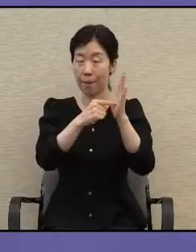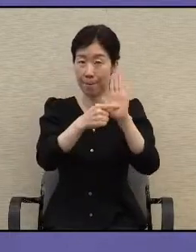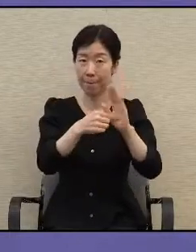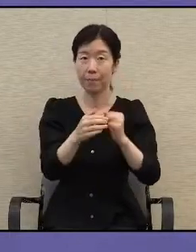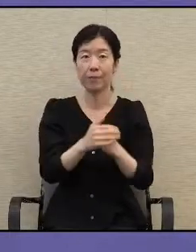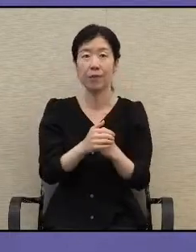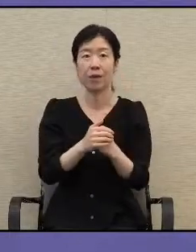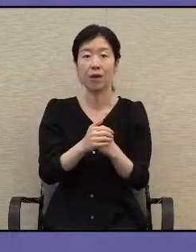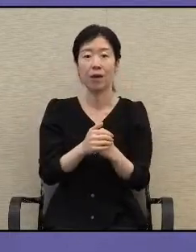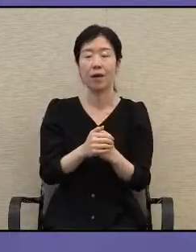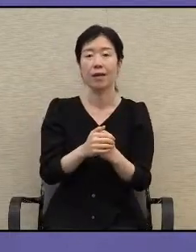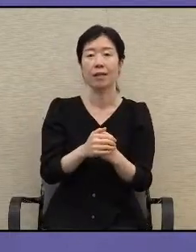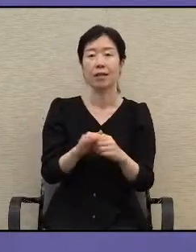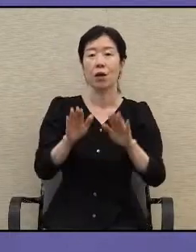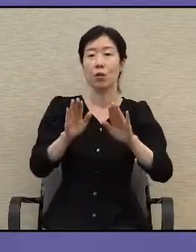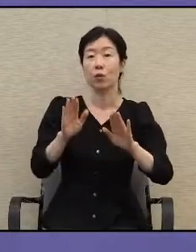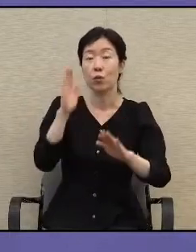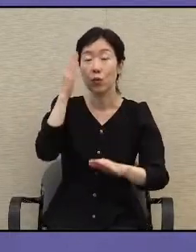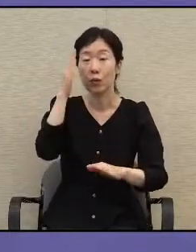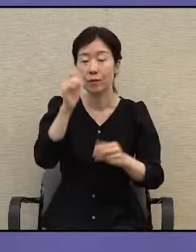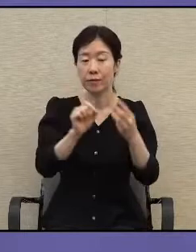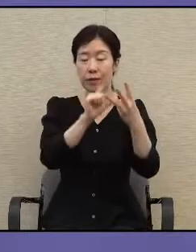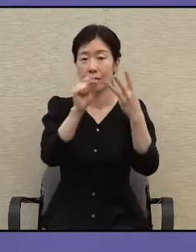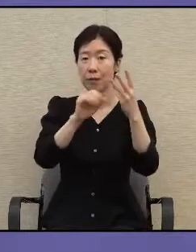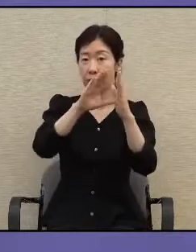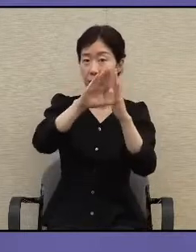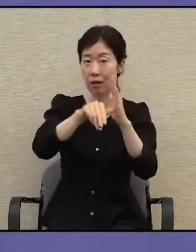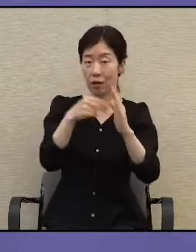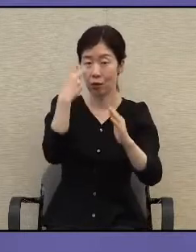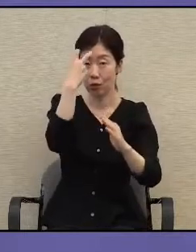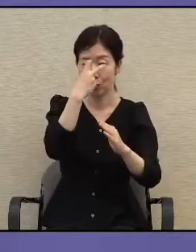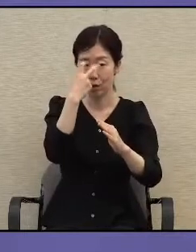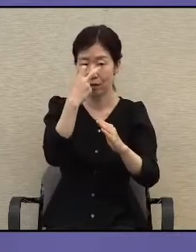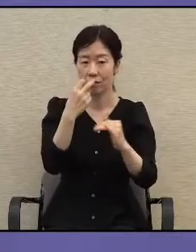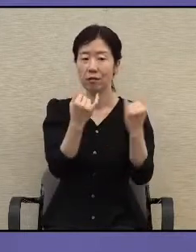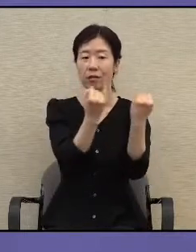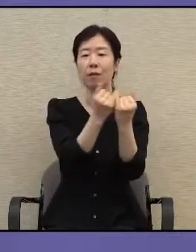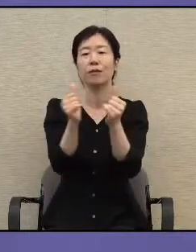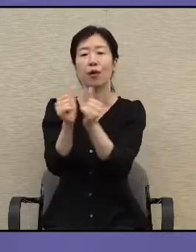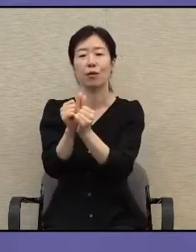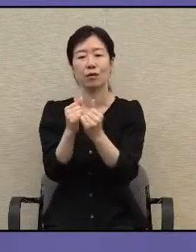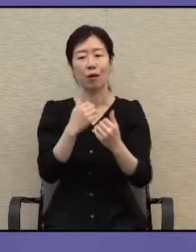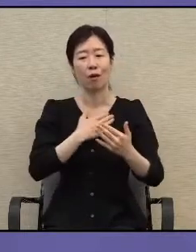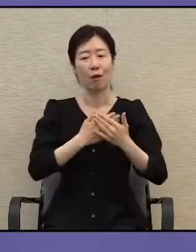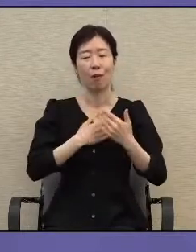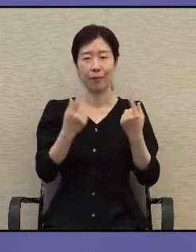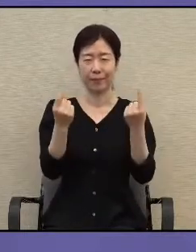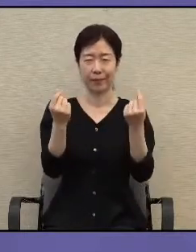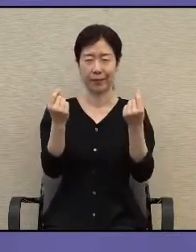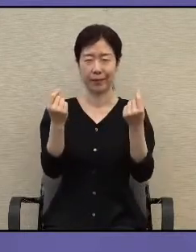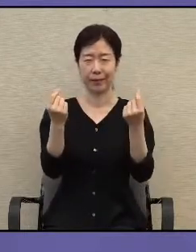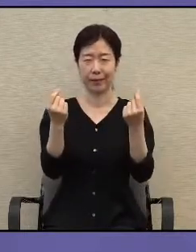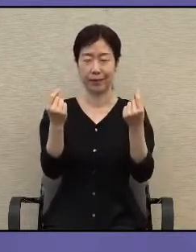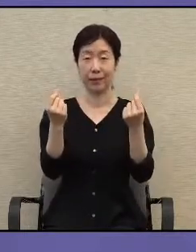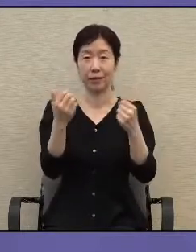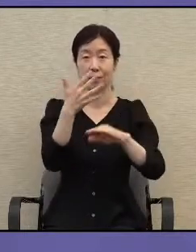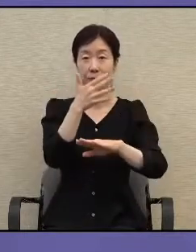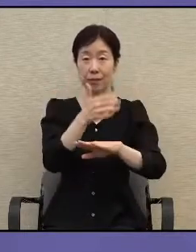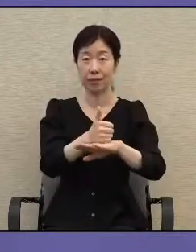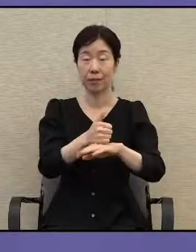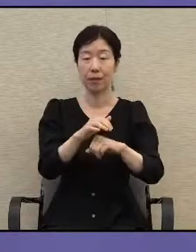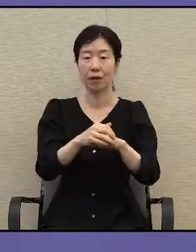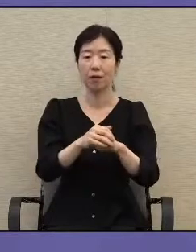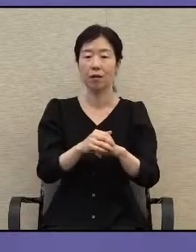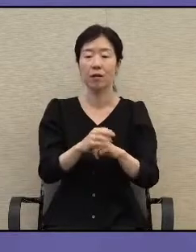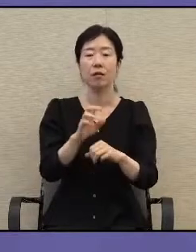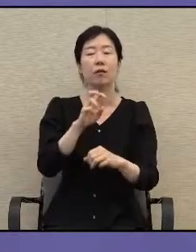있고 최근에 22년 3월 조사에서 이제 비슷해진 양상입니다. 30대, 장년기는 3, 40대인데 이제